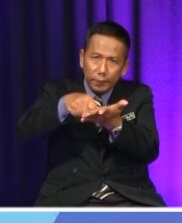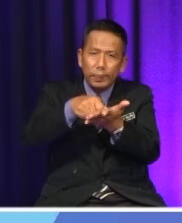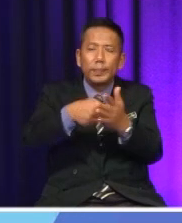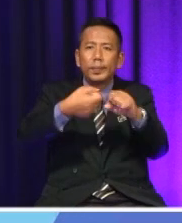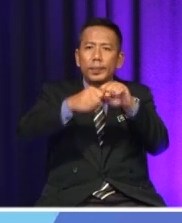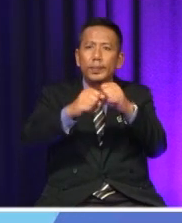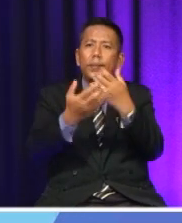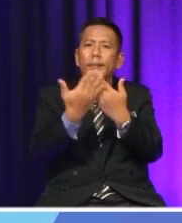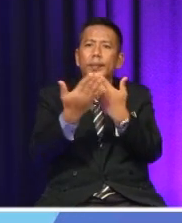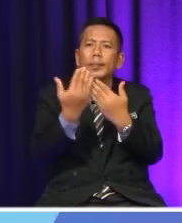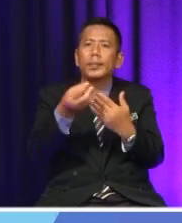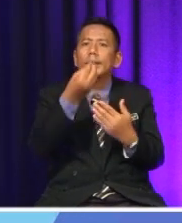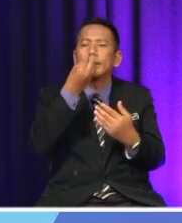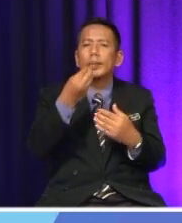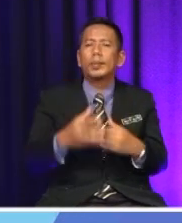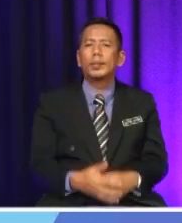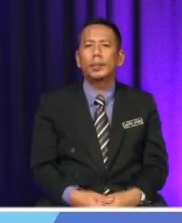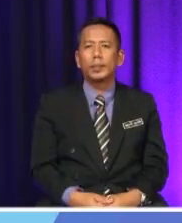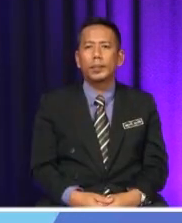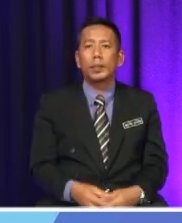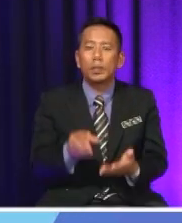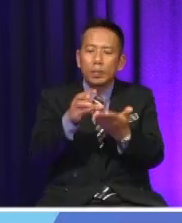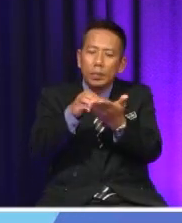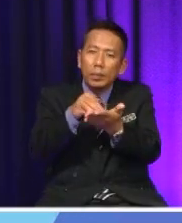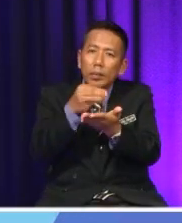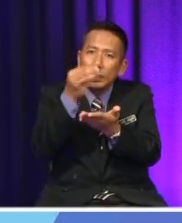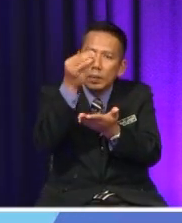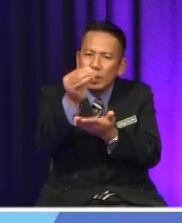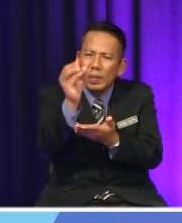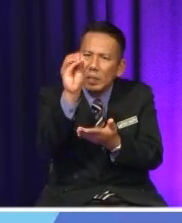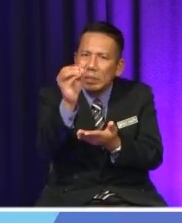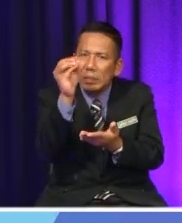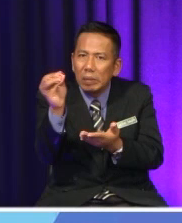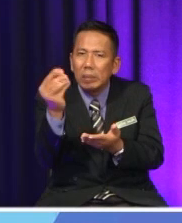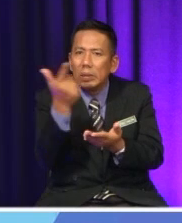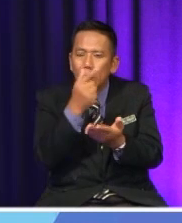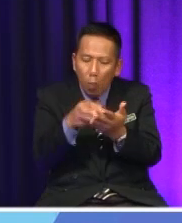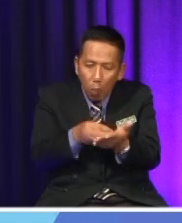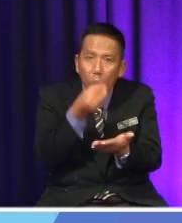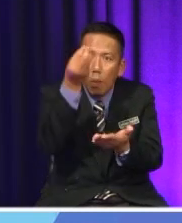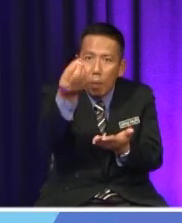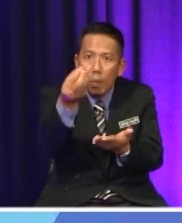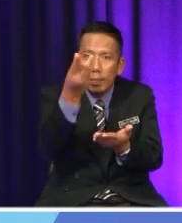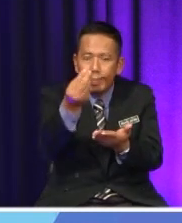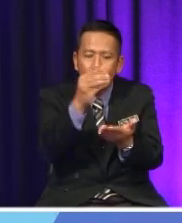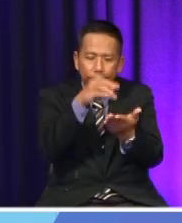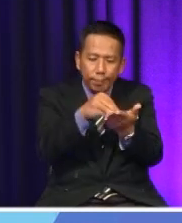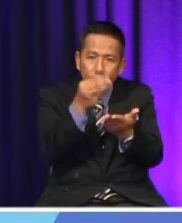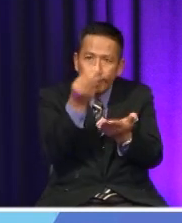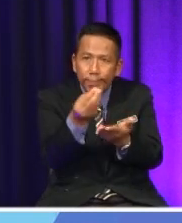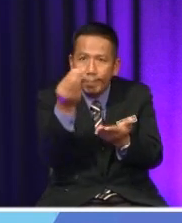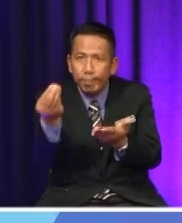warga emas yang mengalami stroke ya kemudian dalam kondisi yang kecil ambil sedikit-sedikit menyuap dalam keadaan